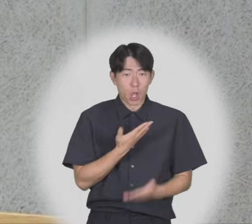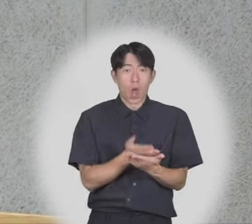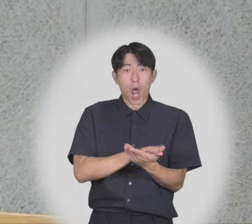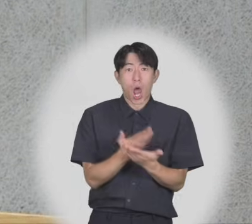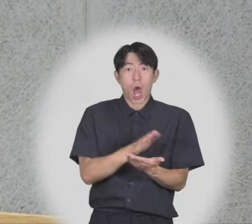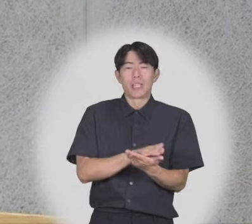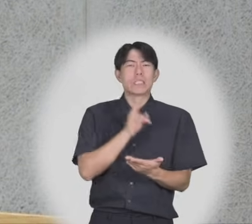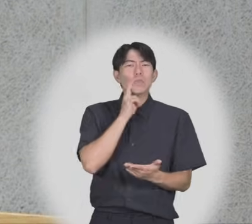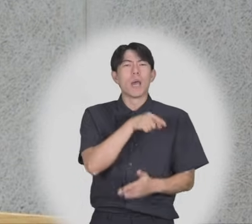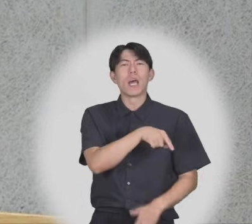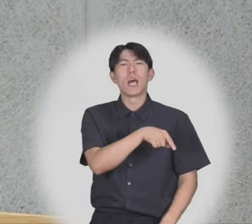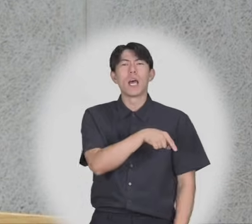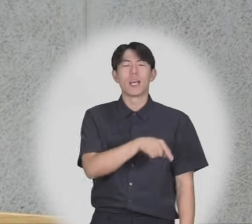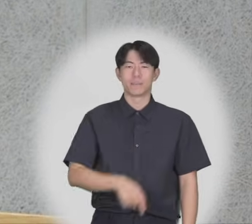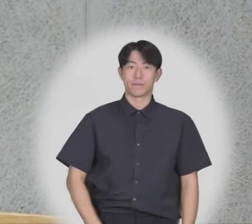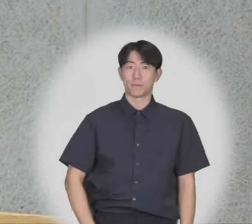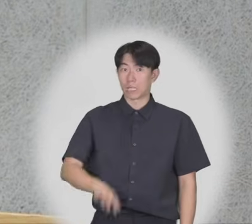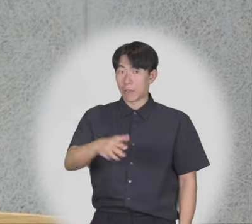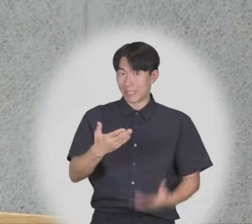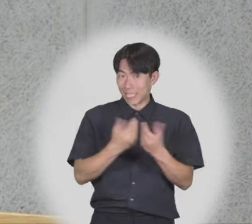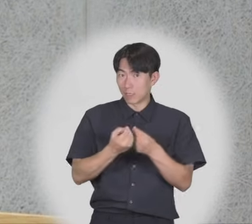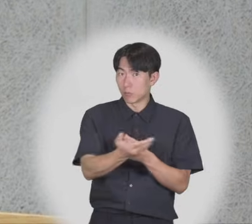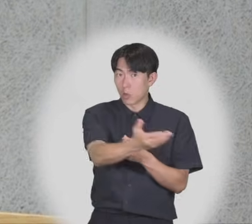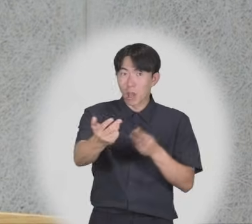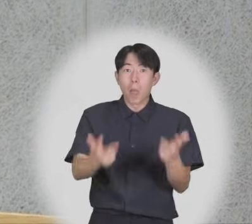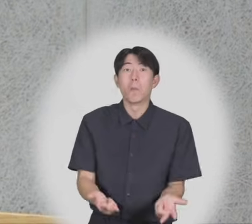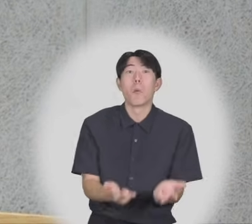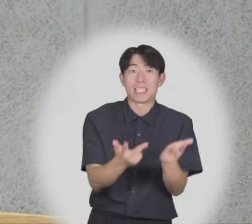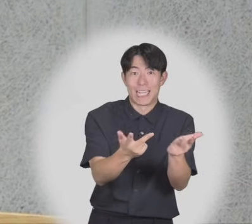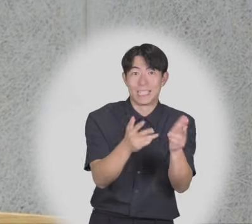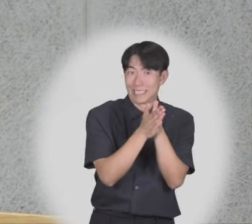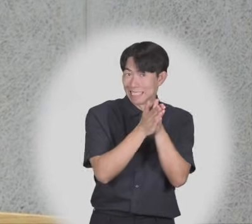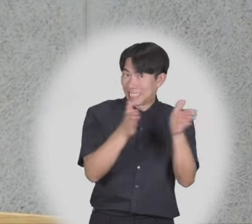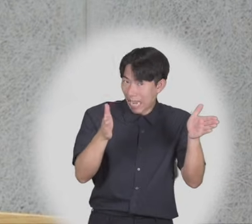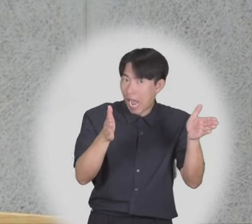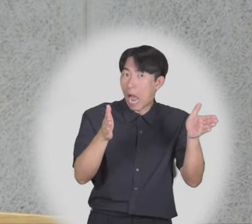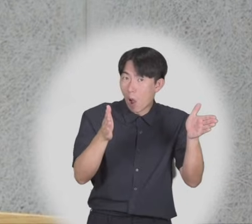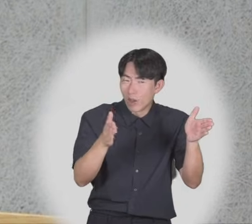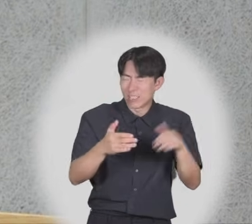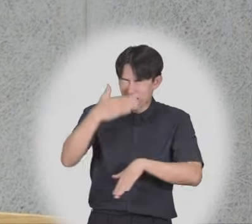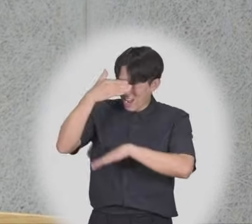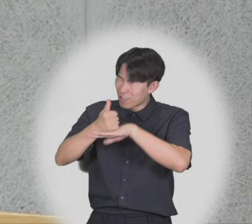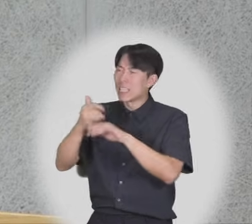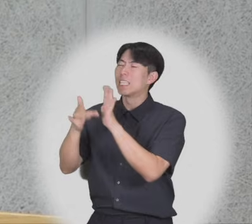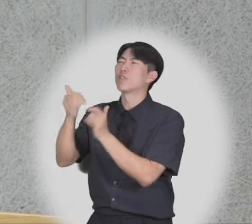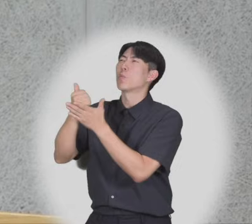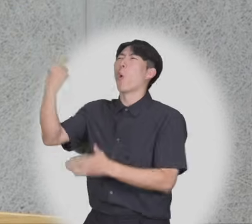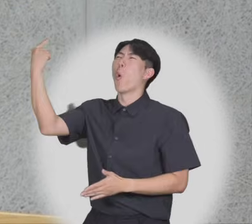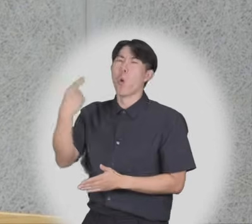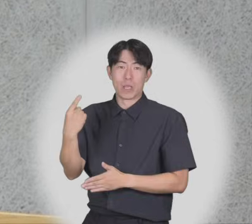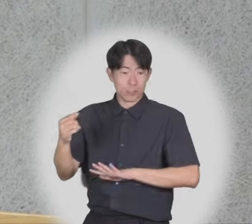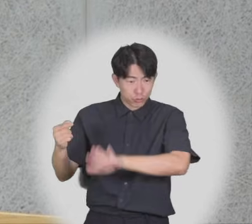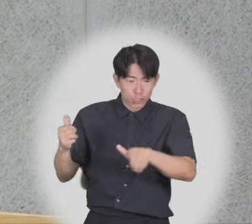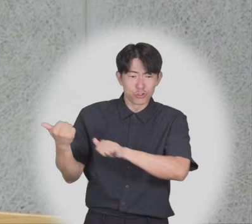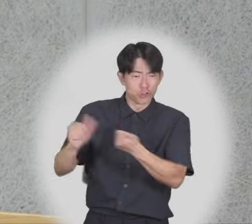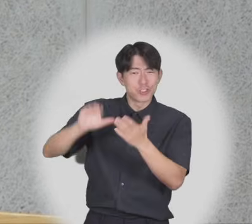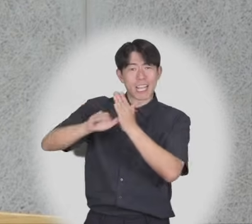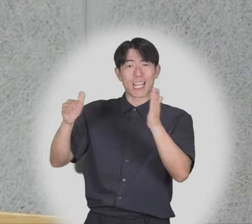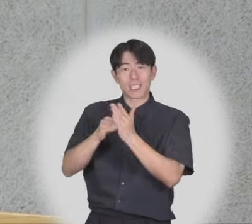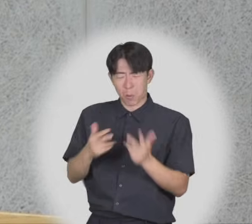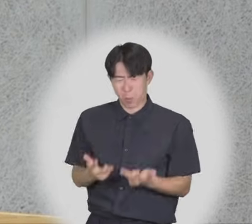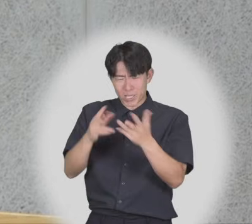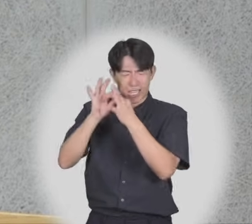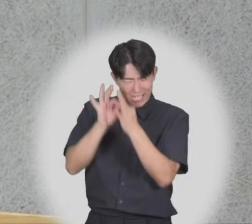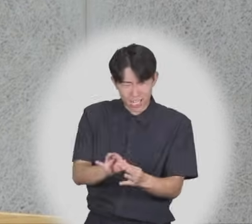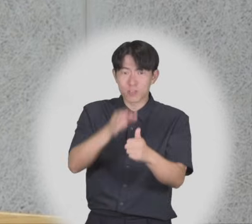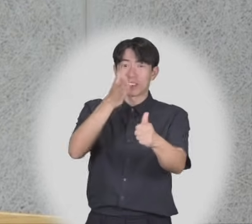겁니다. 여러분, 봉사를 한번 시작하셨으면 예수님 오실 때까지 하시기 바랍니다. 하다 보면 이런